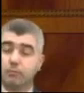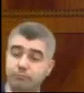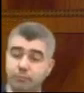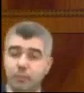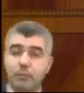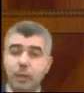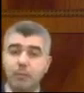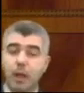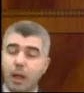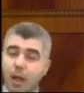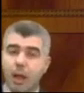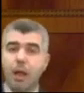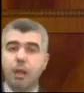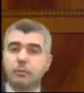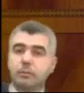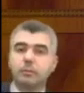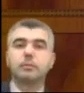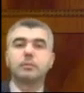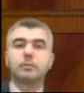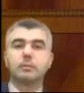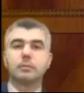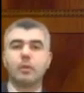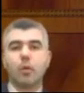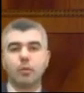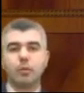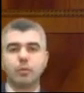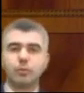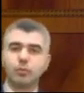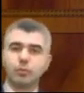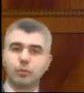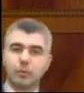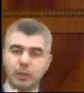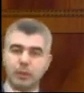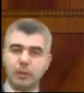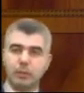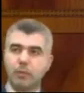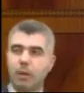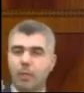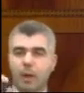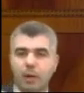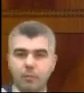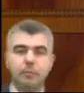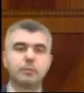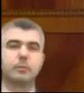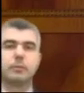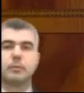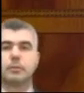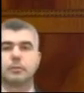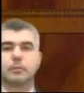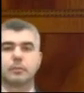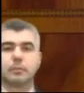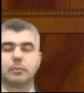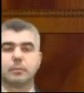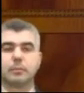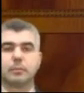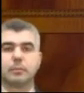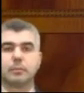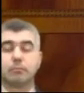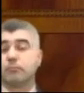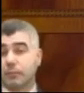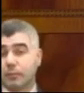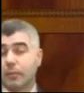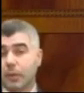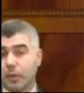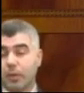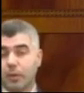الجديدة هي عبارة عن محاور أساسية للنمو في طرفي المتوسط. نعم،